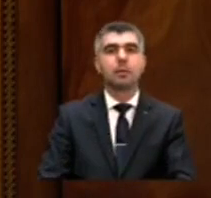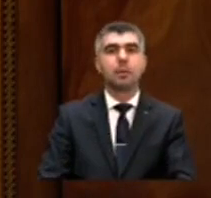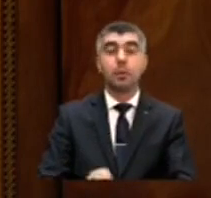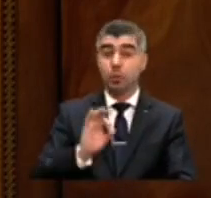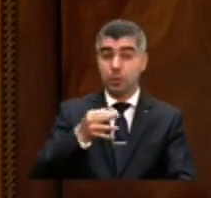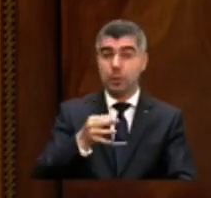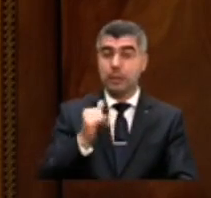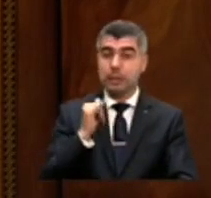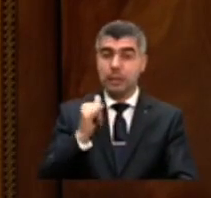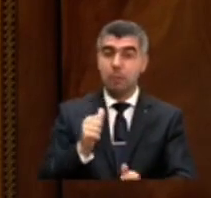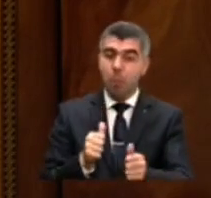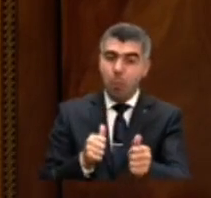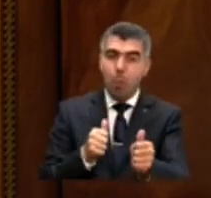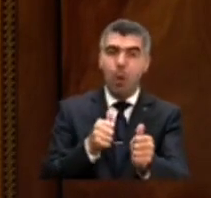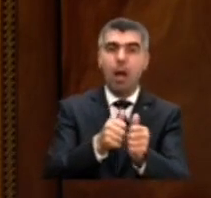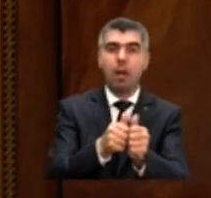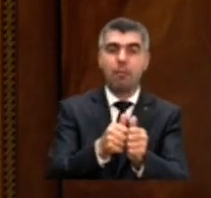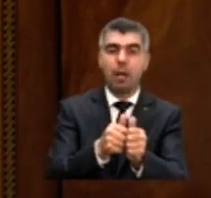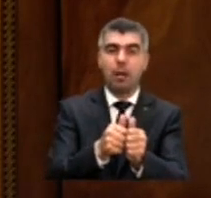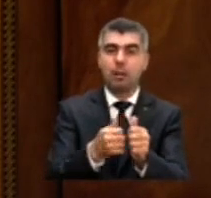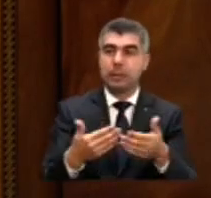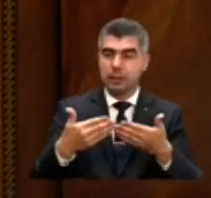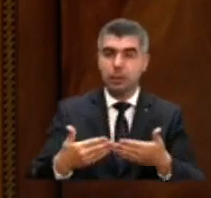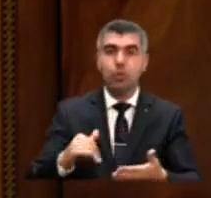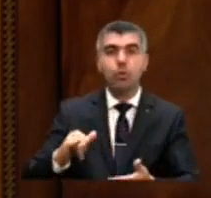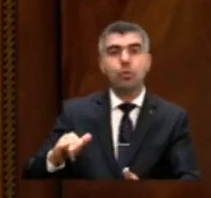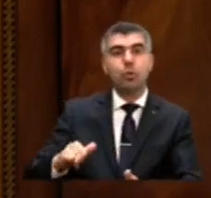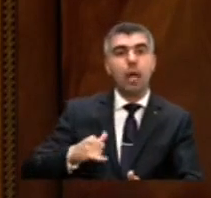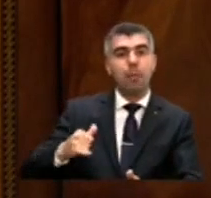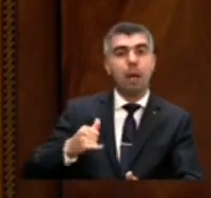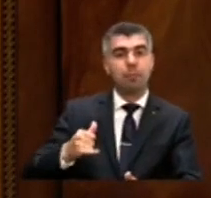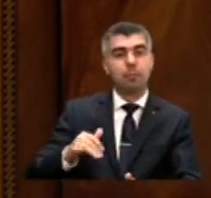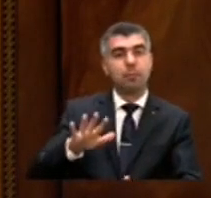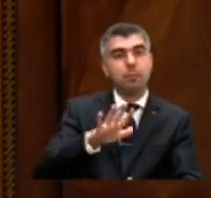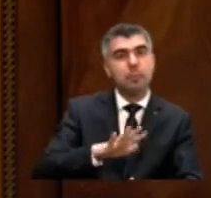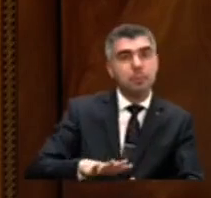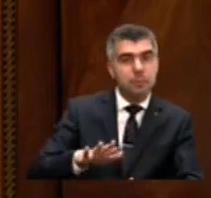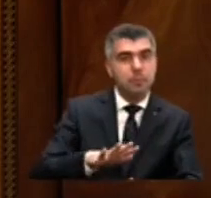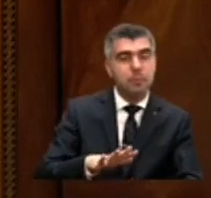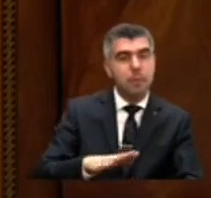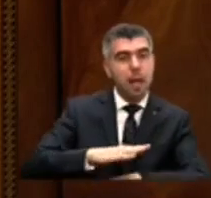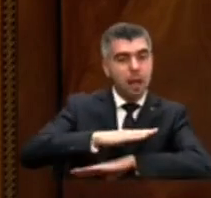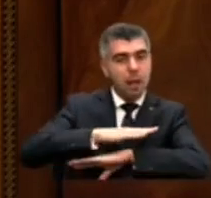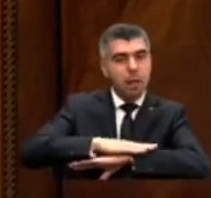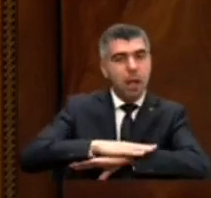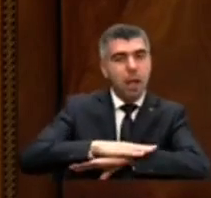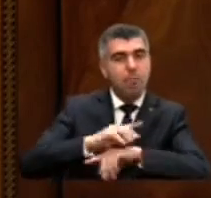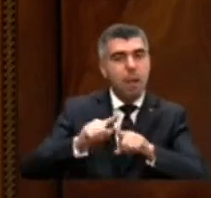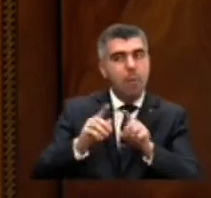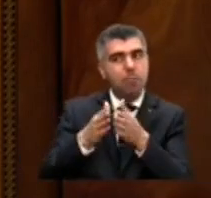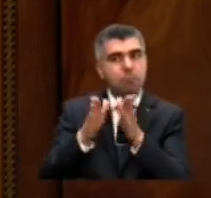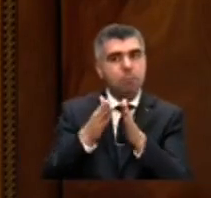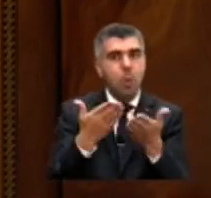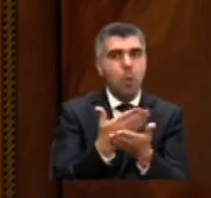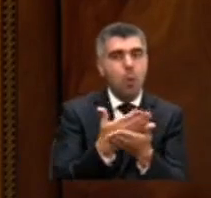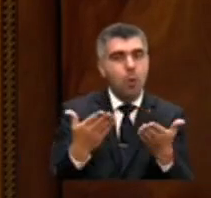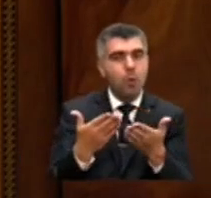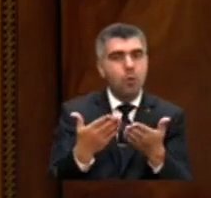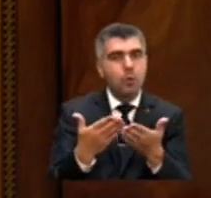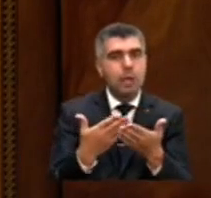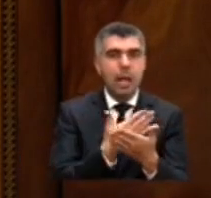على مواكبة الجيل الصاعد من أجل تشبعه على قيم الانفتاح